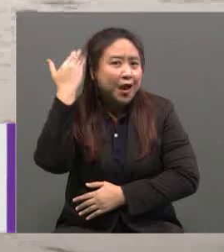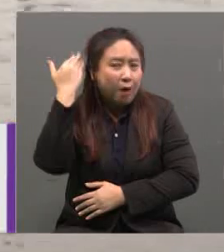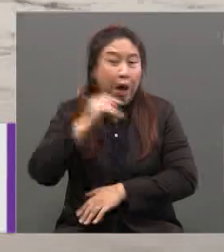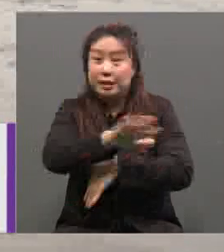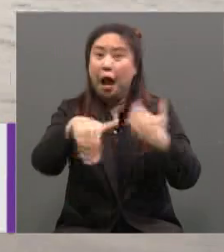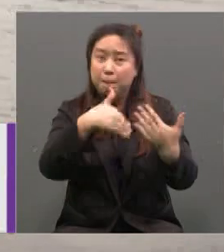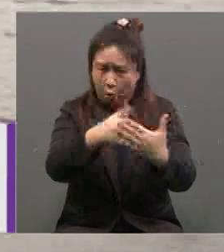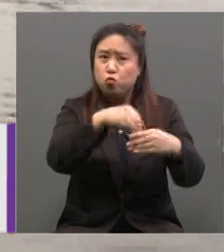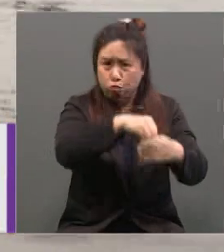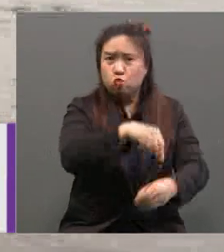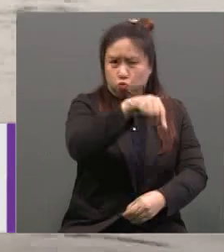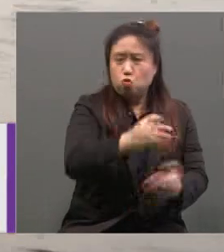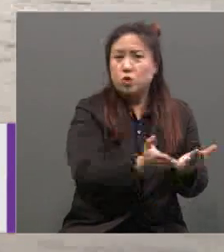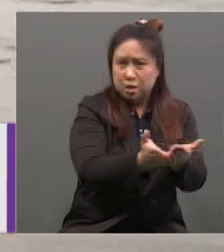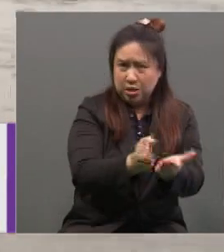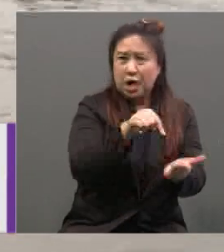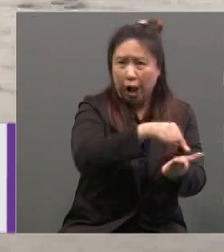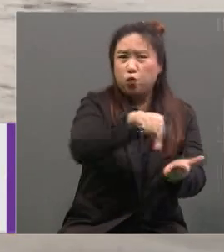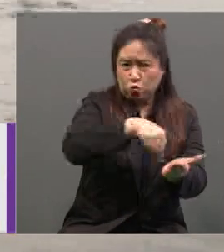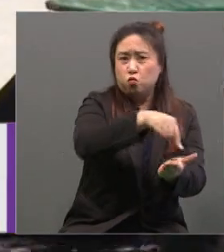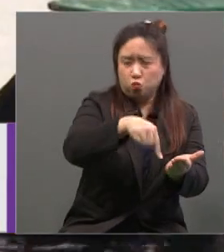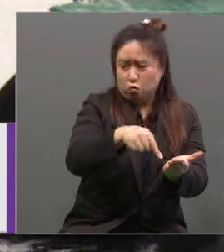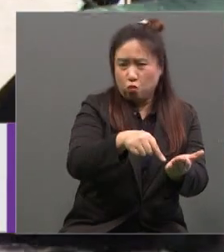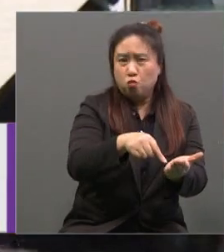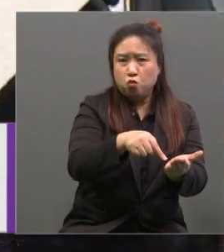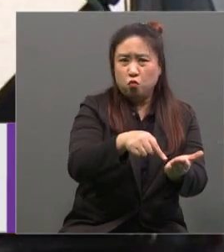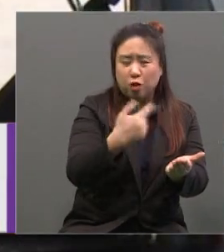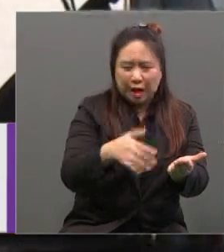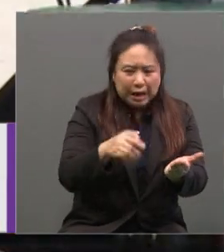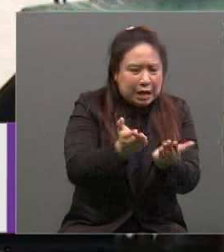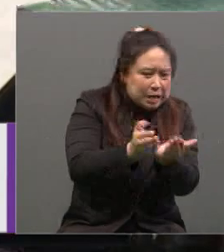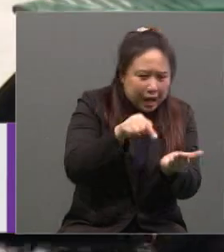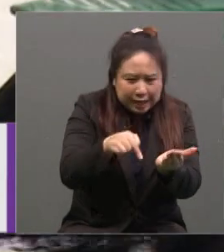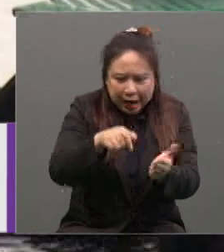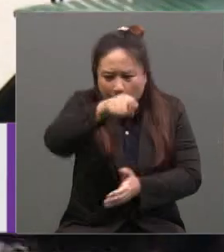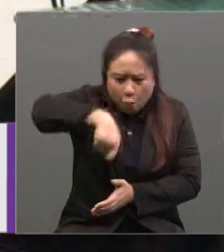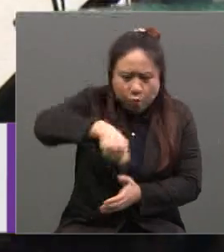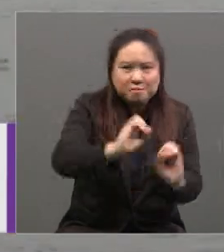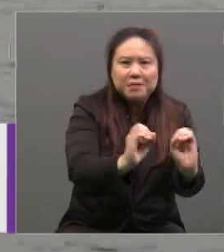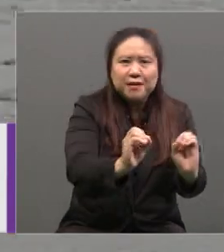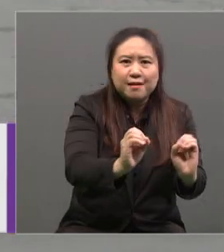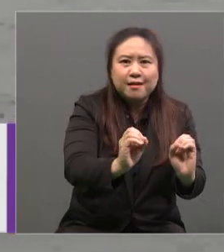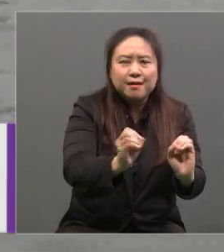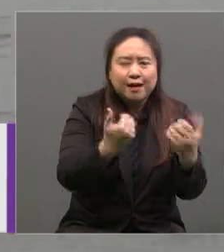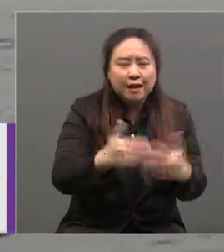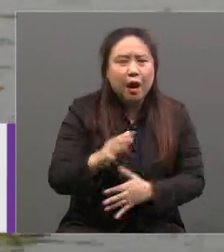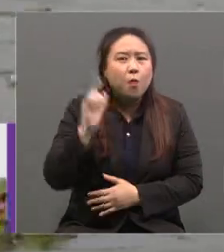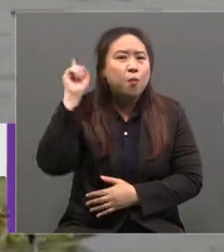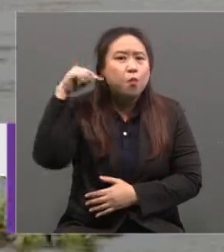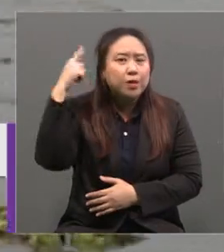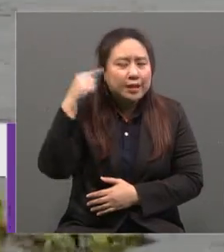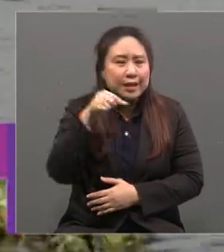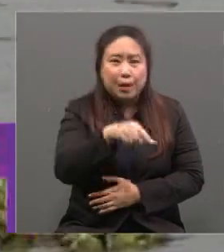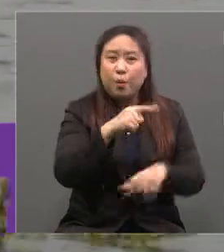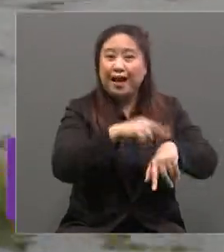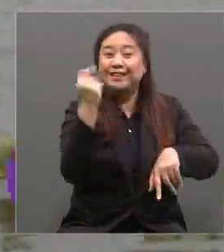อยู่บนเรือกำลังหาร่างคุณแตงโมอยู่นอกจากนี้บนเรือเองก็ไม่มีเครื่องรูดบัตรนะฮะเอ่อทางคุณกระติกเองก็ออกจากพื้นที่เกิด